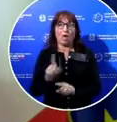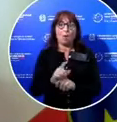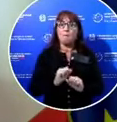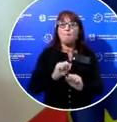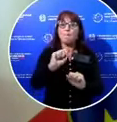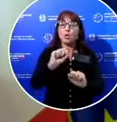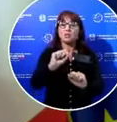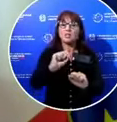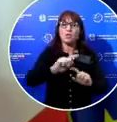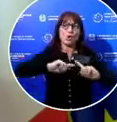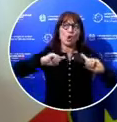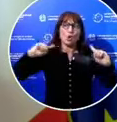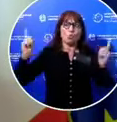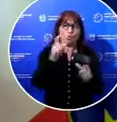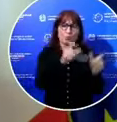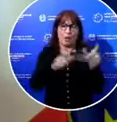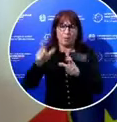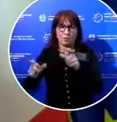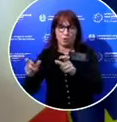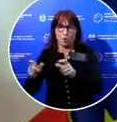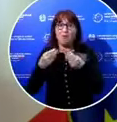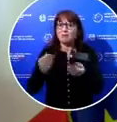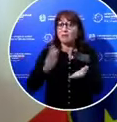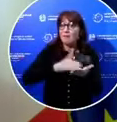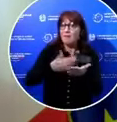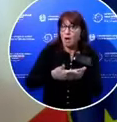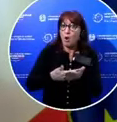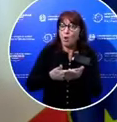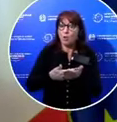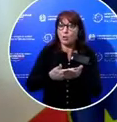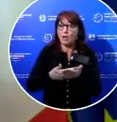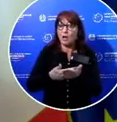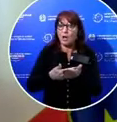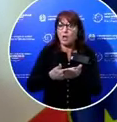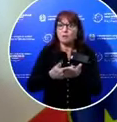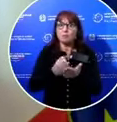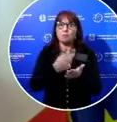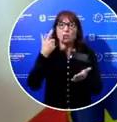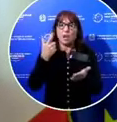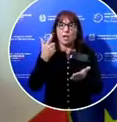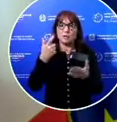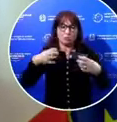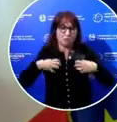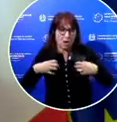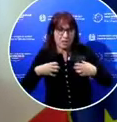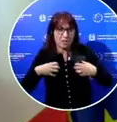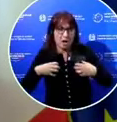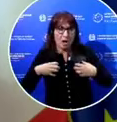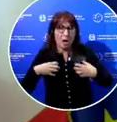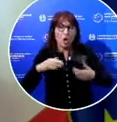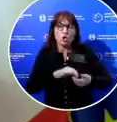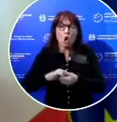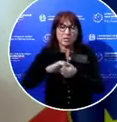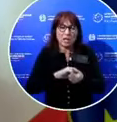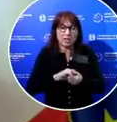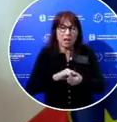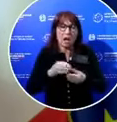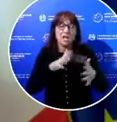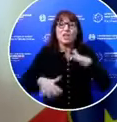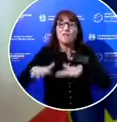protezione dell'intera collettività e ha valorizzato i benefici di un approccio fondato su scienza, solidarietà e corretta